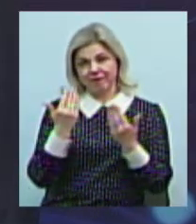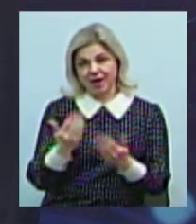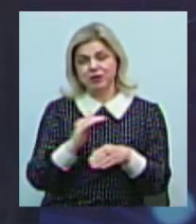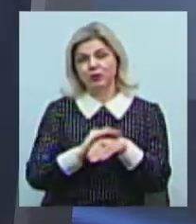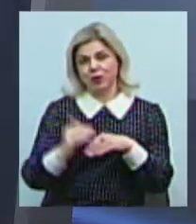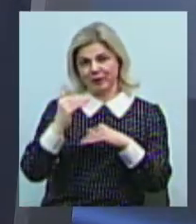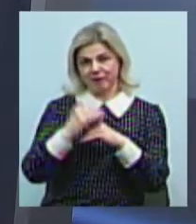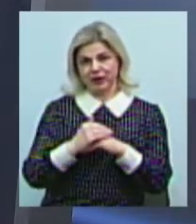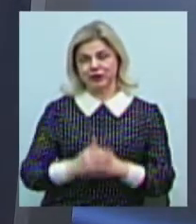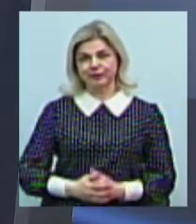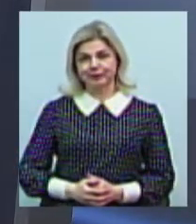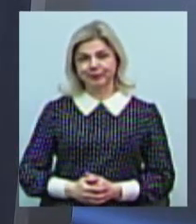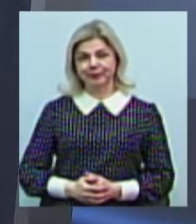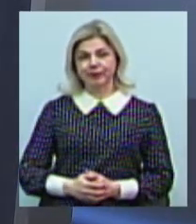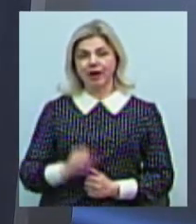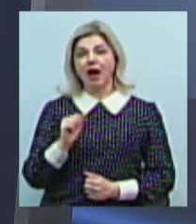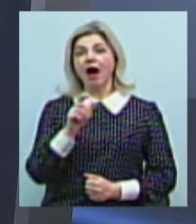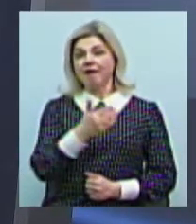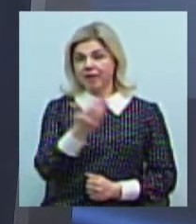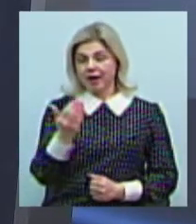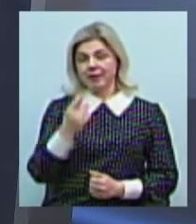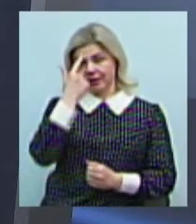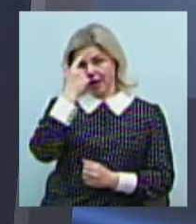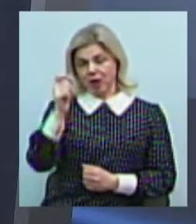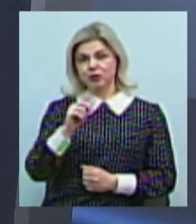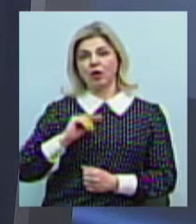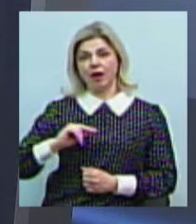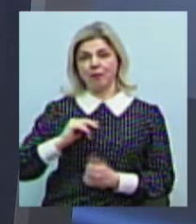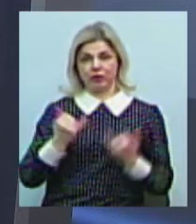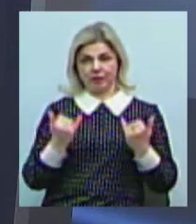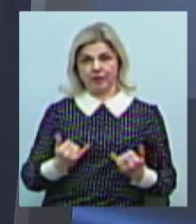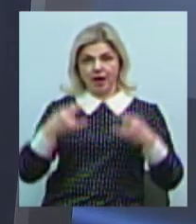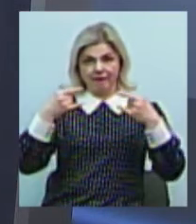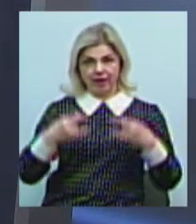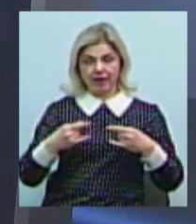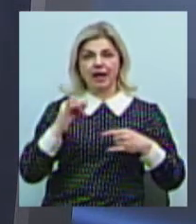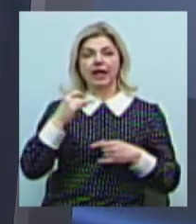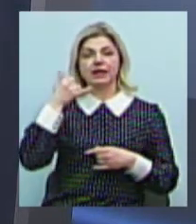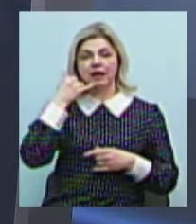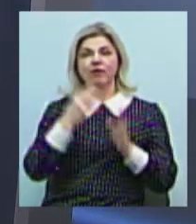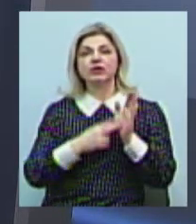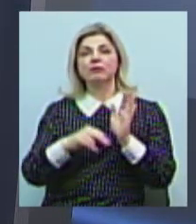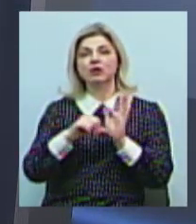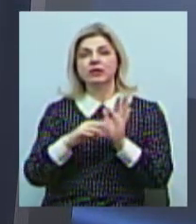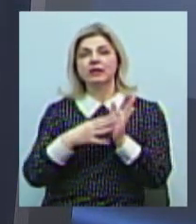вечір. А глядачам я нагадую, що ми працюємо в прямому ефірі. Наш контактний телефон